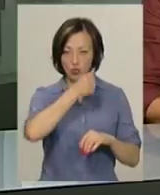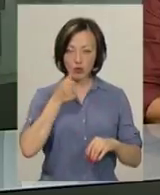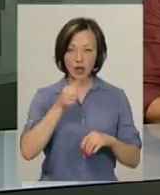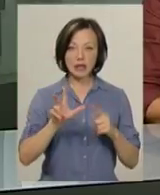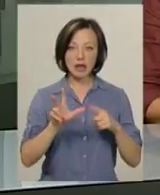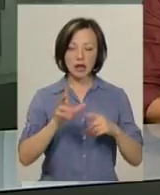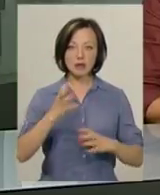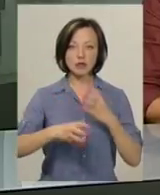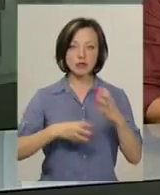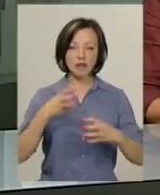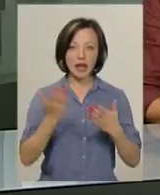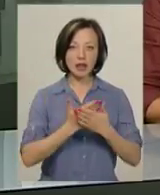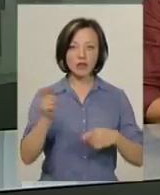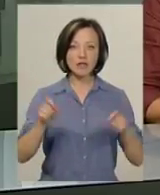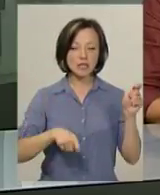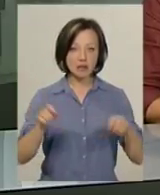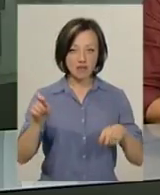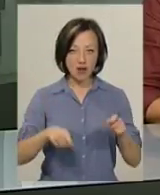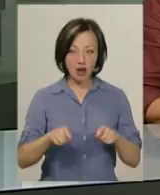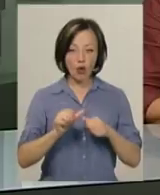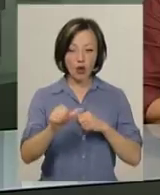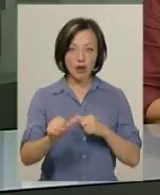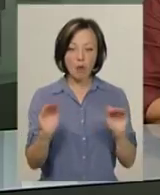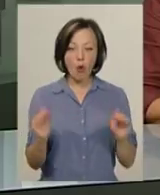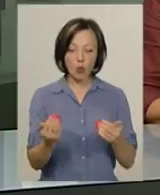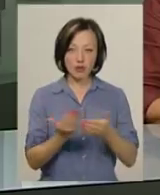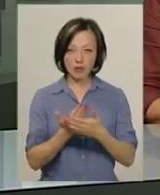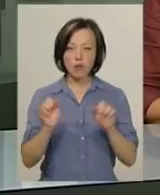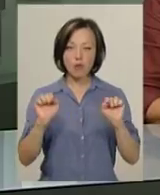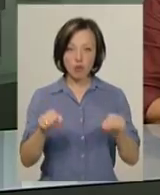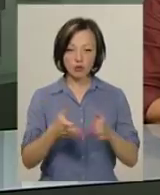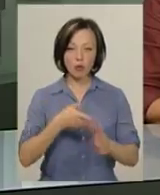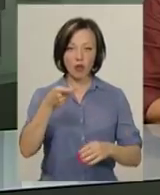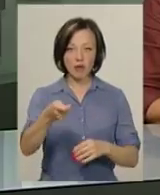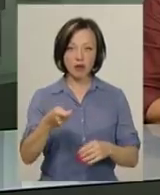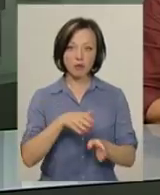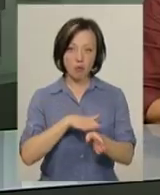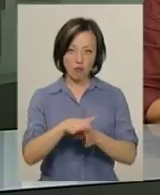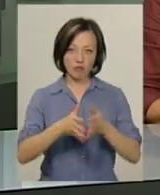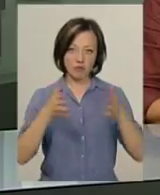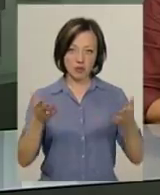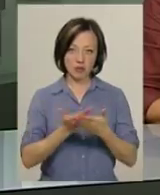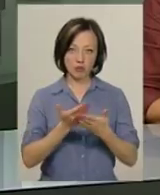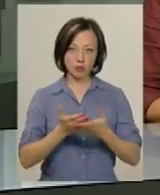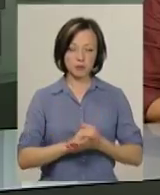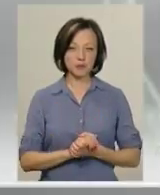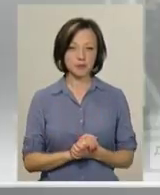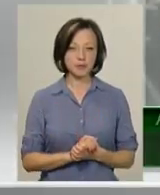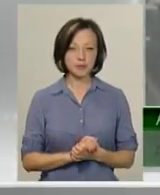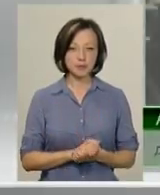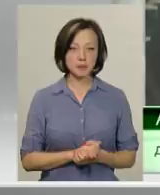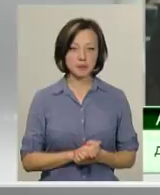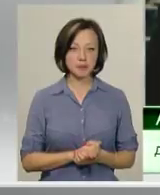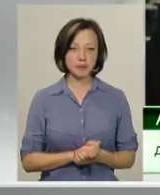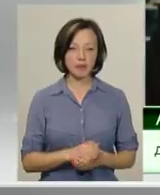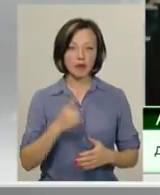третьому міжнародному кінофестивалі «Бруківка», окрім короткометражок, можна буде подавати і повнометражні стрічки.